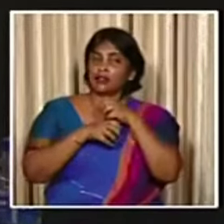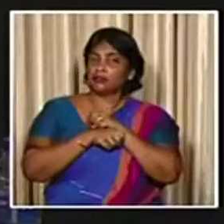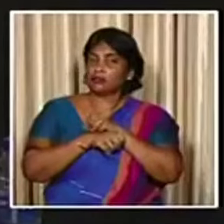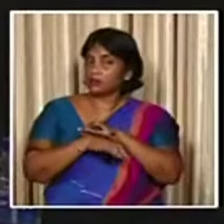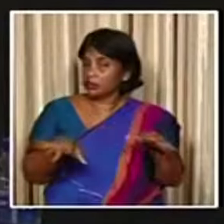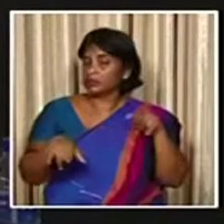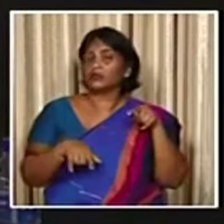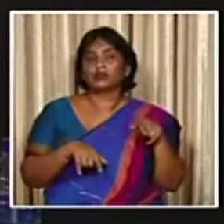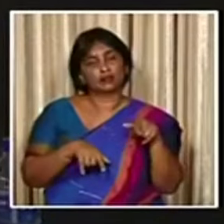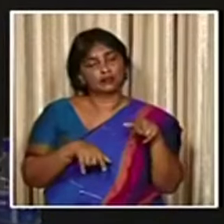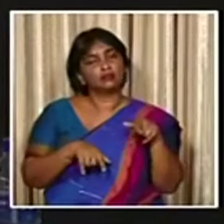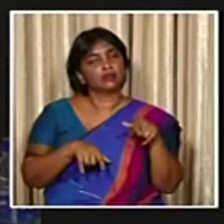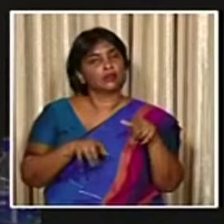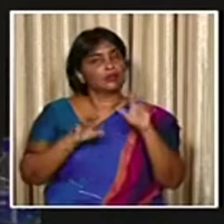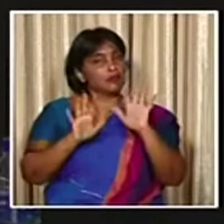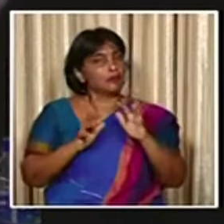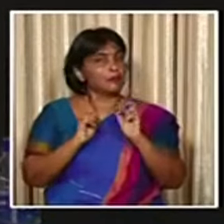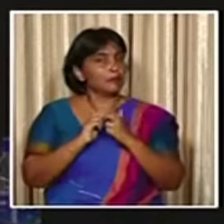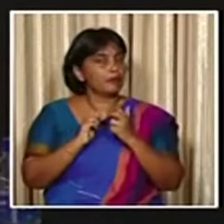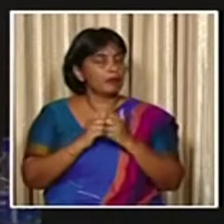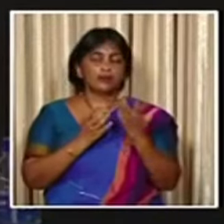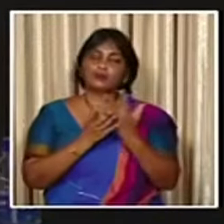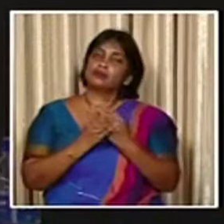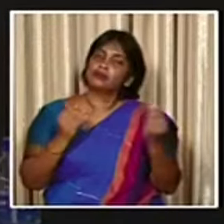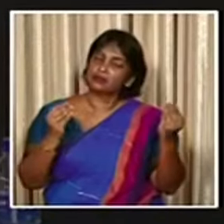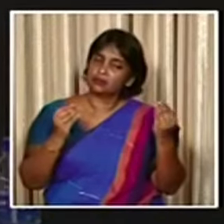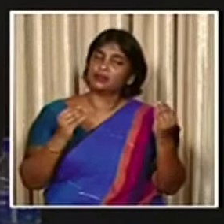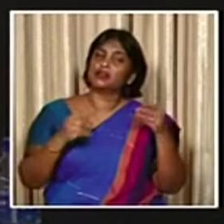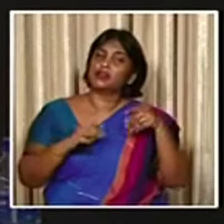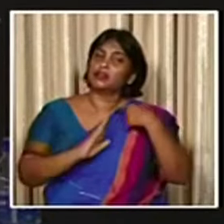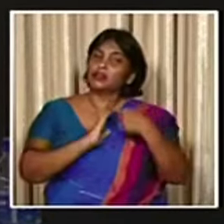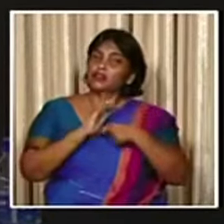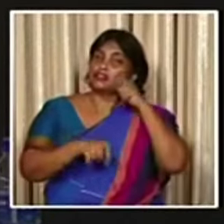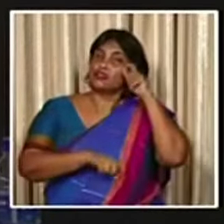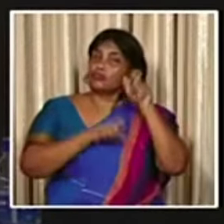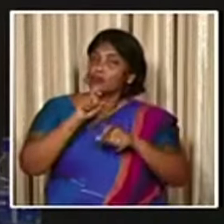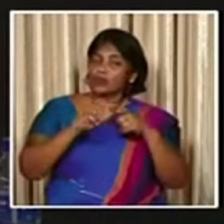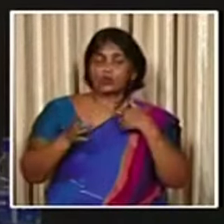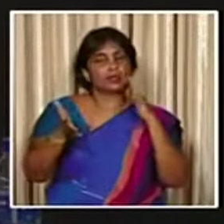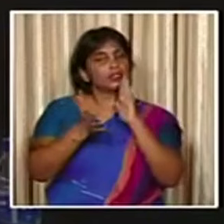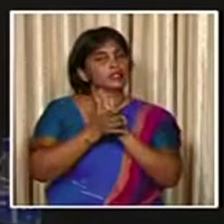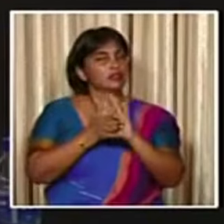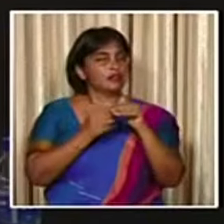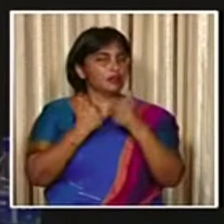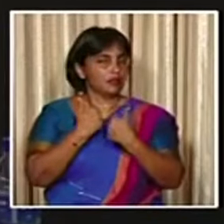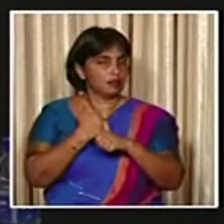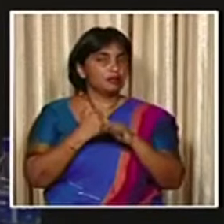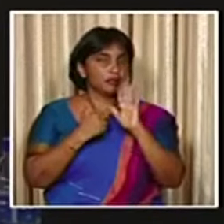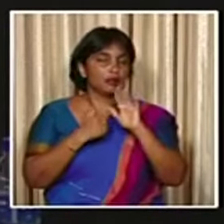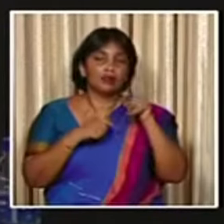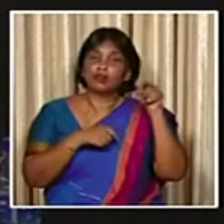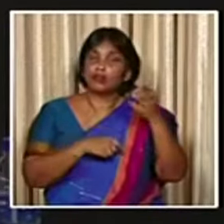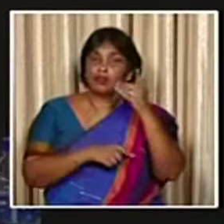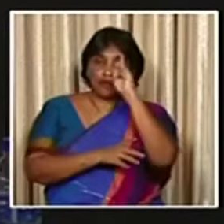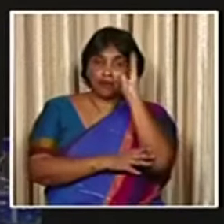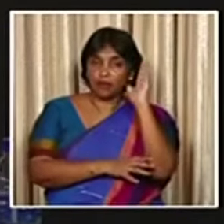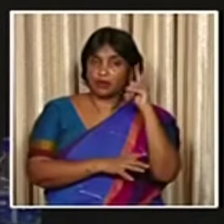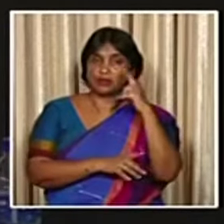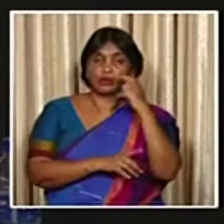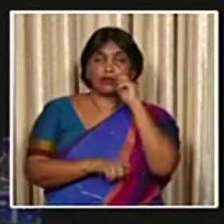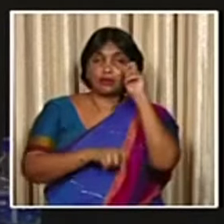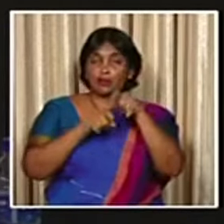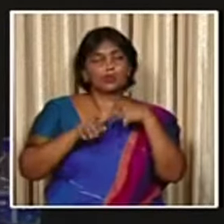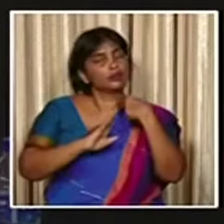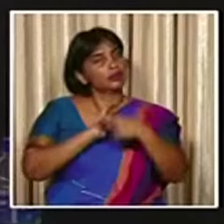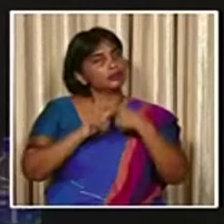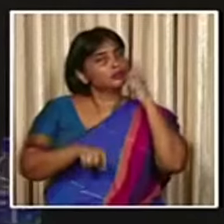විලක් වීමට වෙන්න තිබුණු ඉඩකඩ නැති කරලා මේ රටේ ජනතාව තුළ සමගිය ඇති කළා. හරි, උන්වහන්සේ කතෝලික